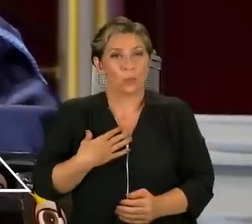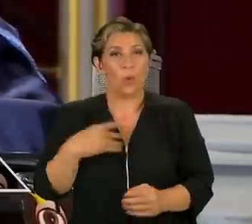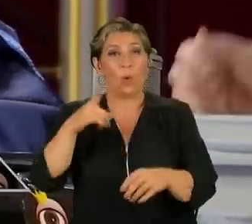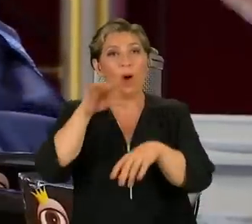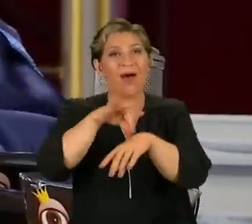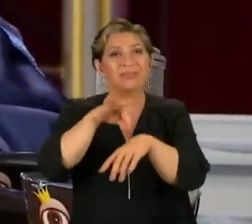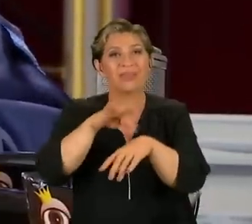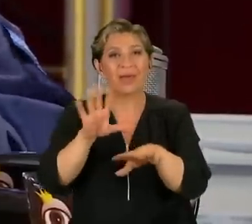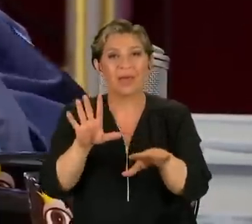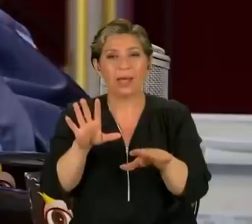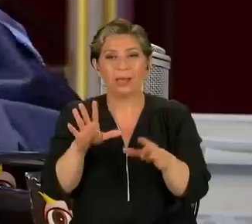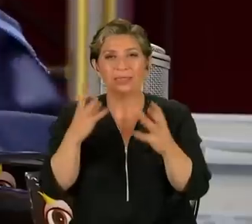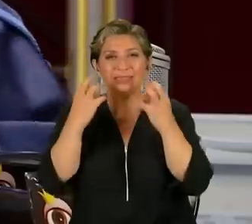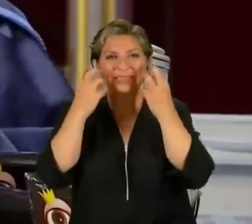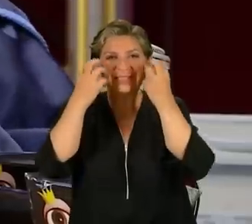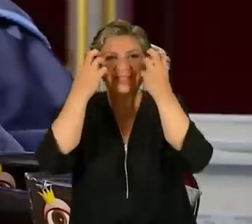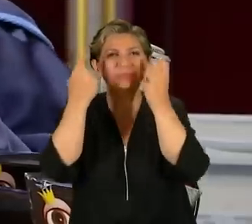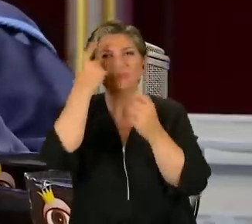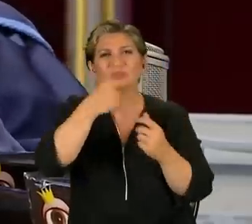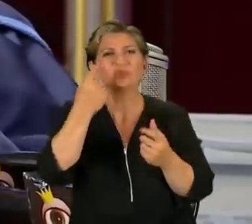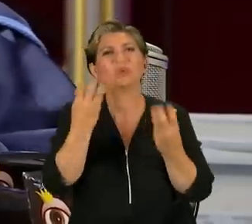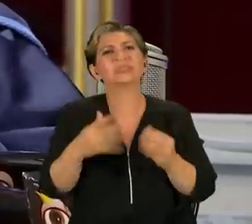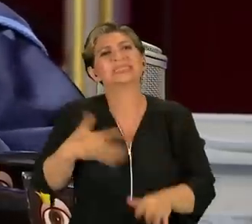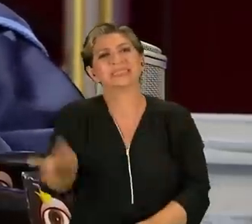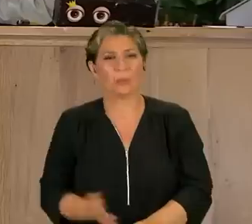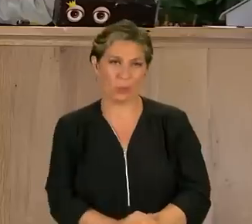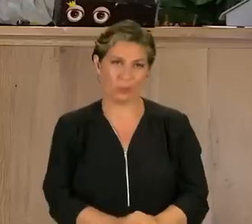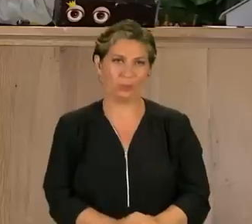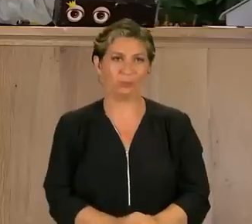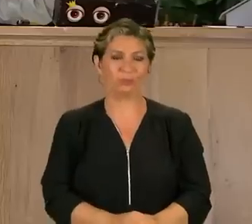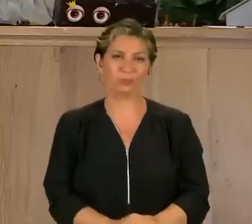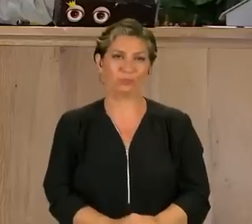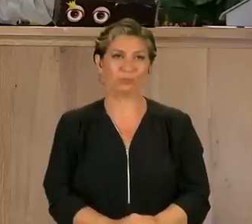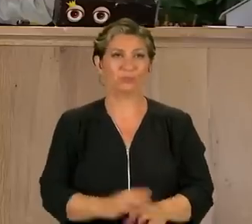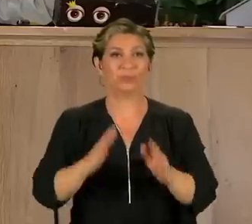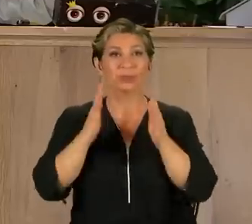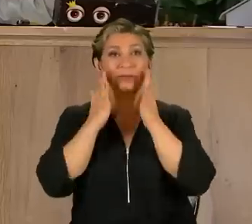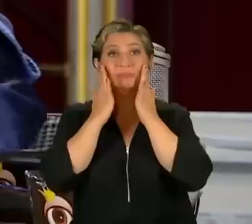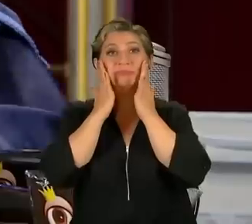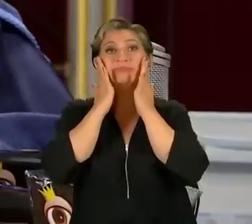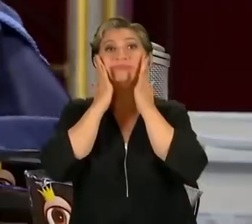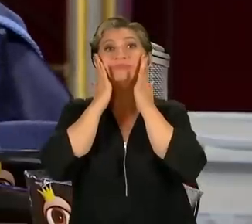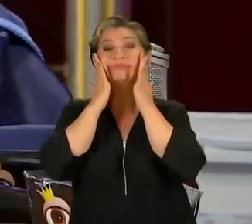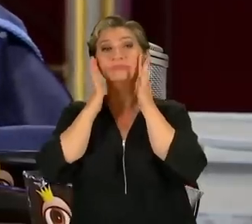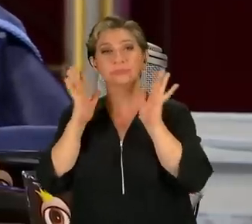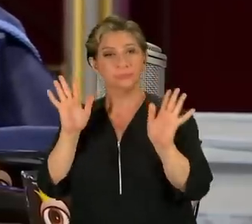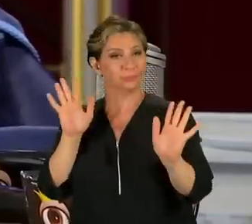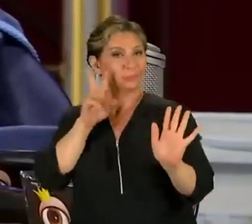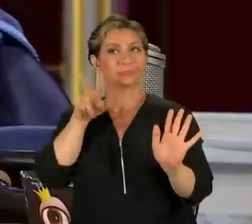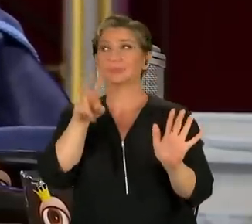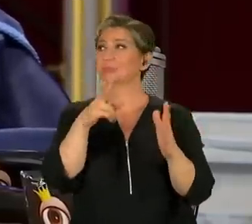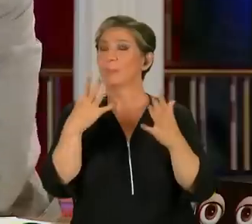O anda da böyle kırışık bir suratım olsun sahnede istemem. Böyle dinç bakmak